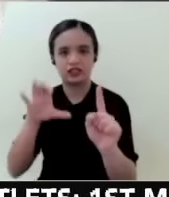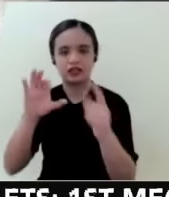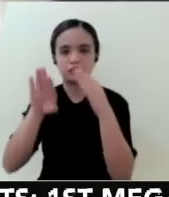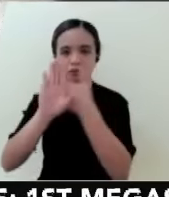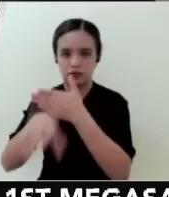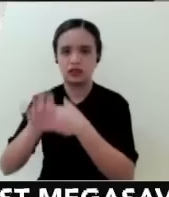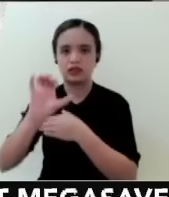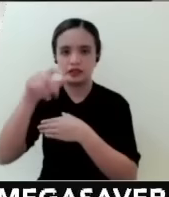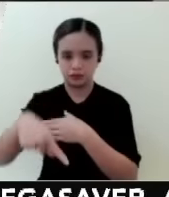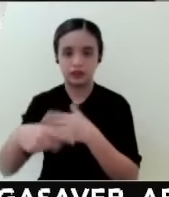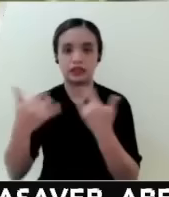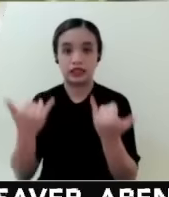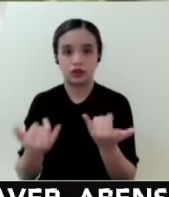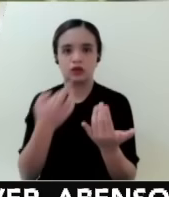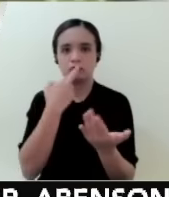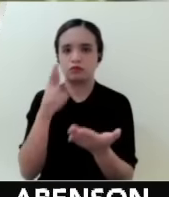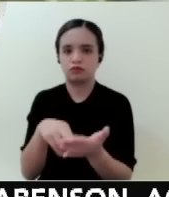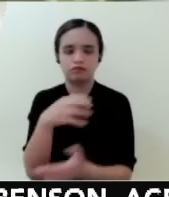pulisya ang insidente.